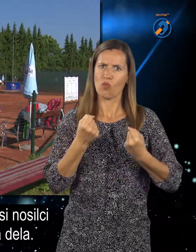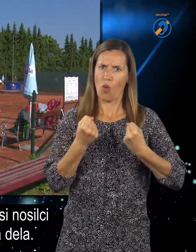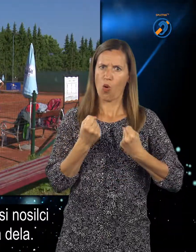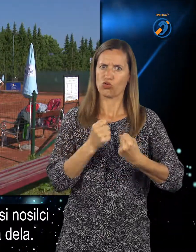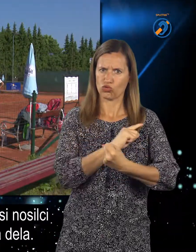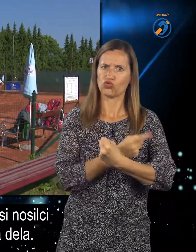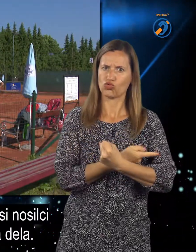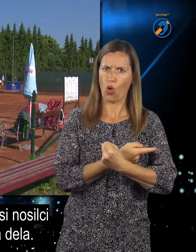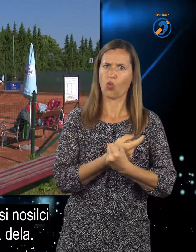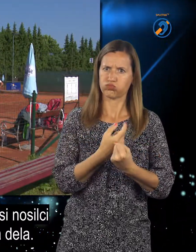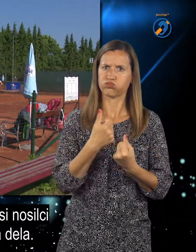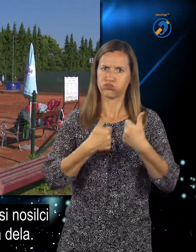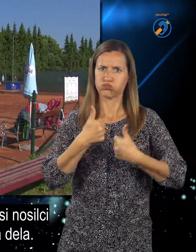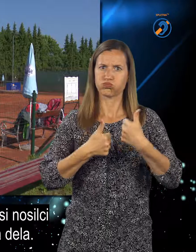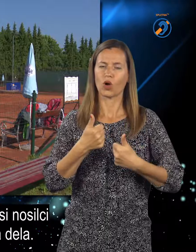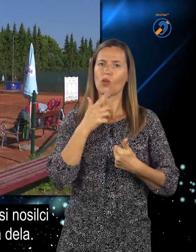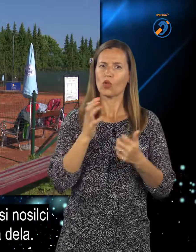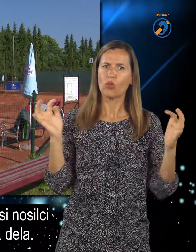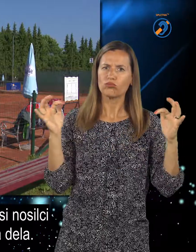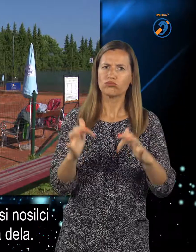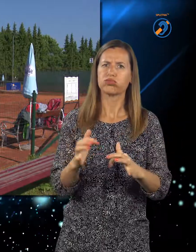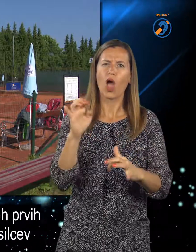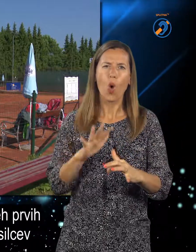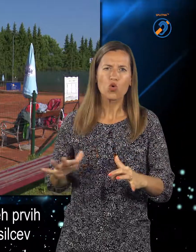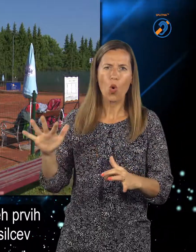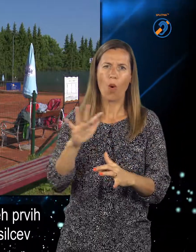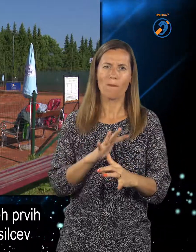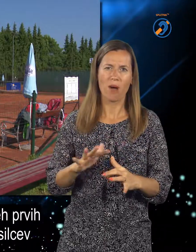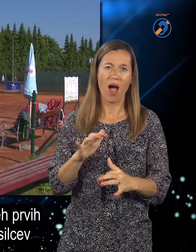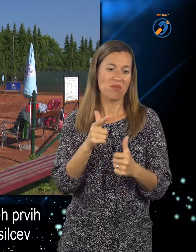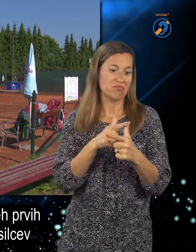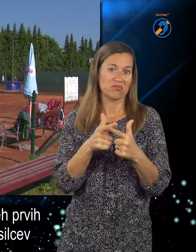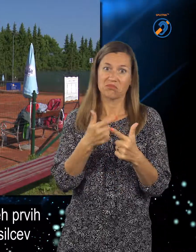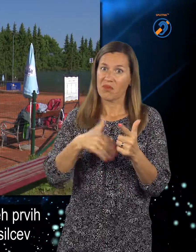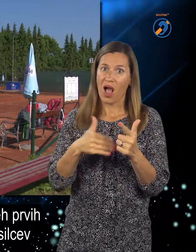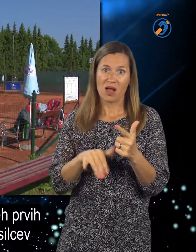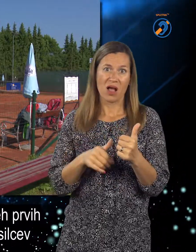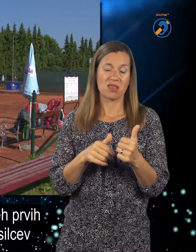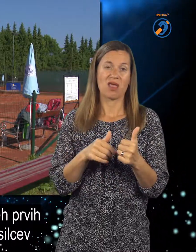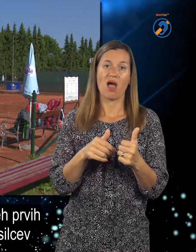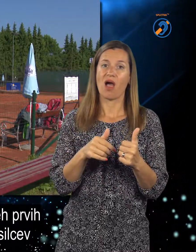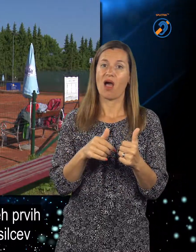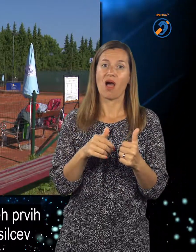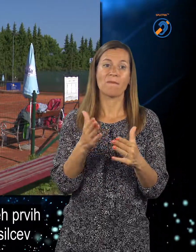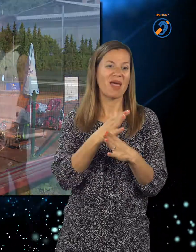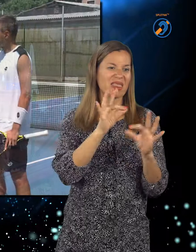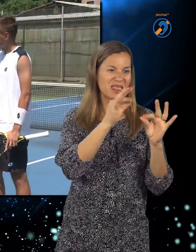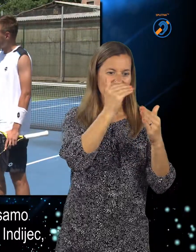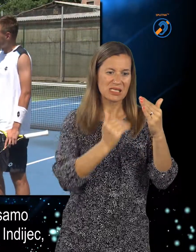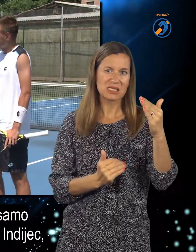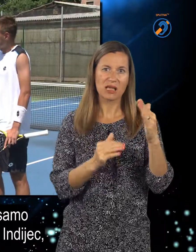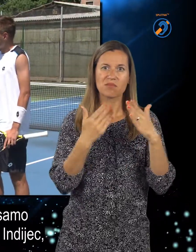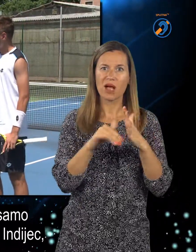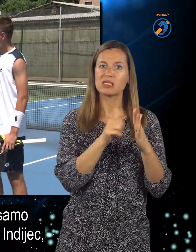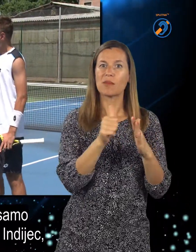prihajajo vsi nosilci iz evropskega dela, tukaj manjkata samo, se pravi, med prvih 10 manjkata